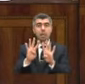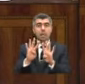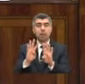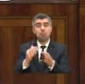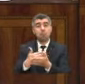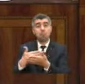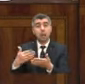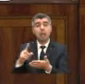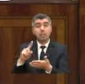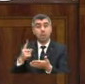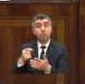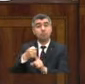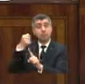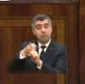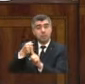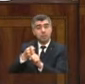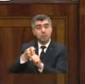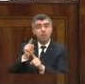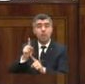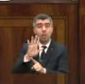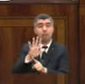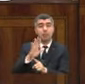وغادي تبدلوا مجهود باش ديروا 51 مليار.